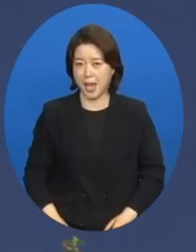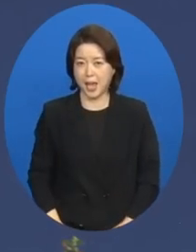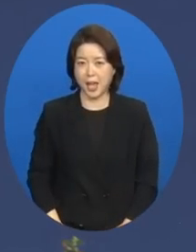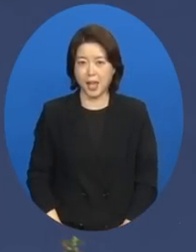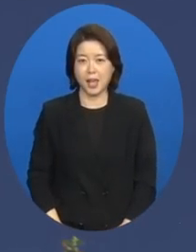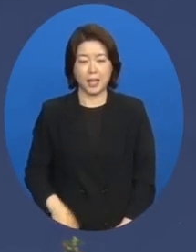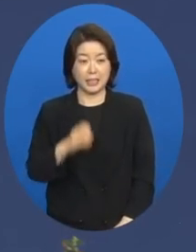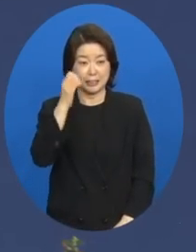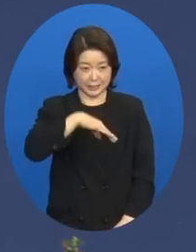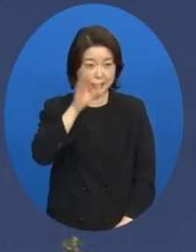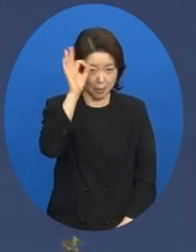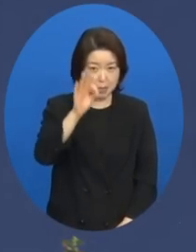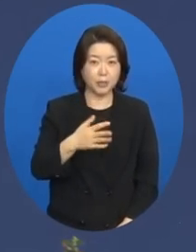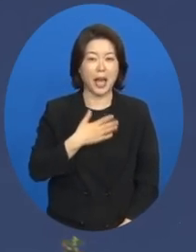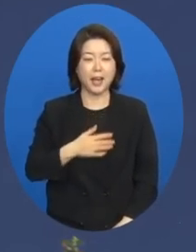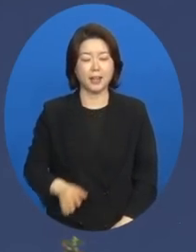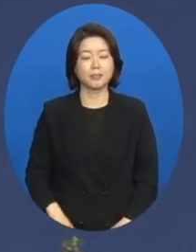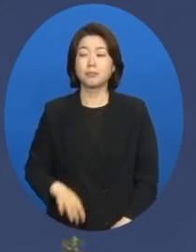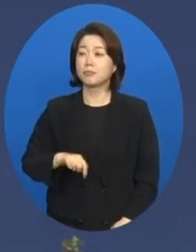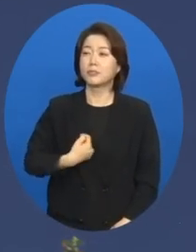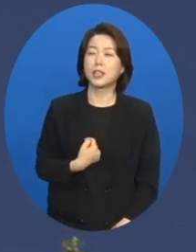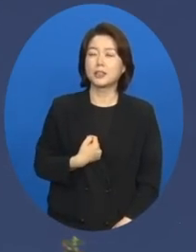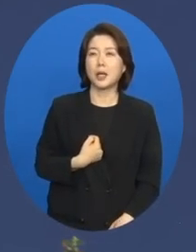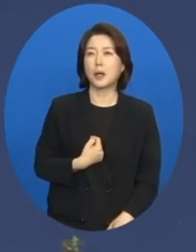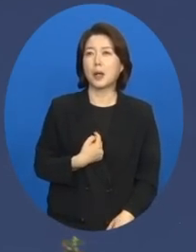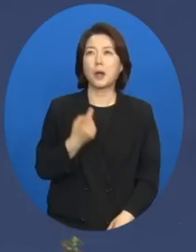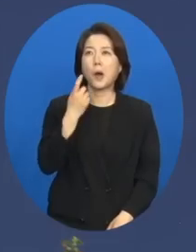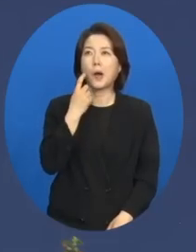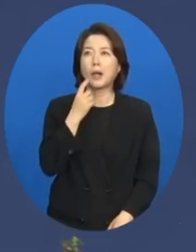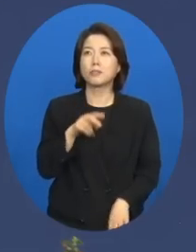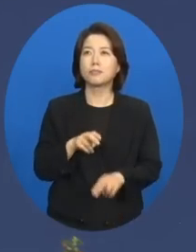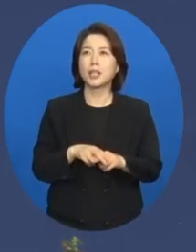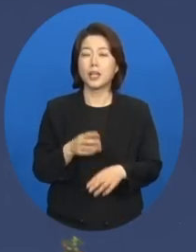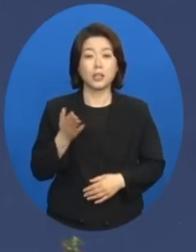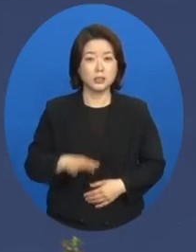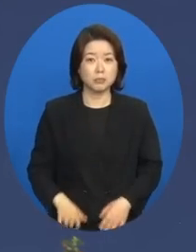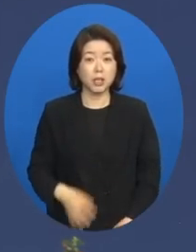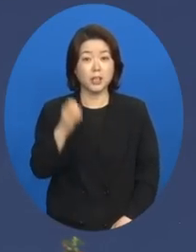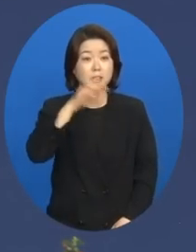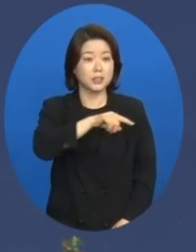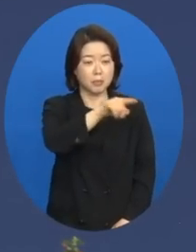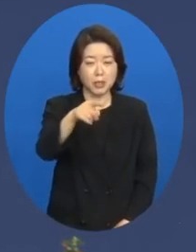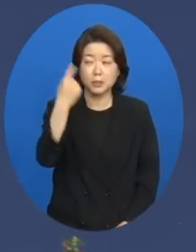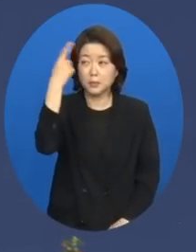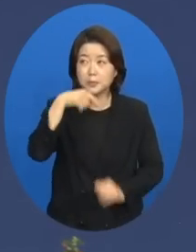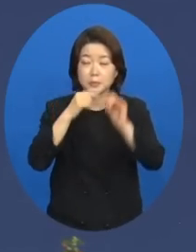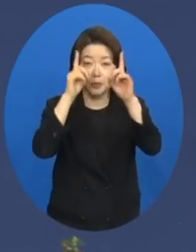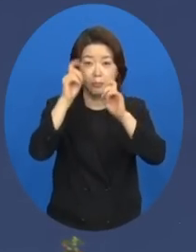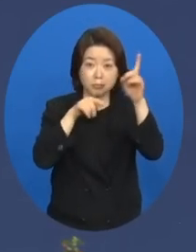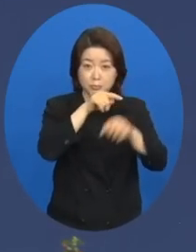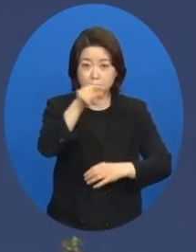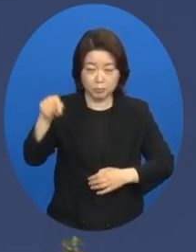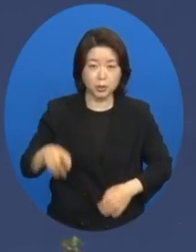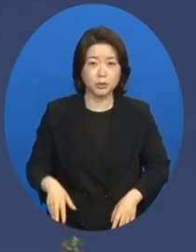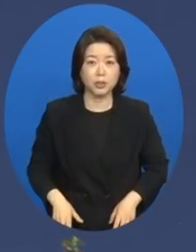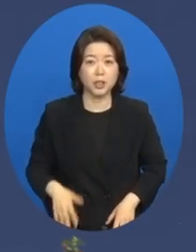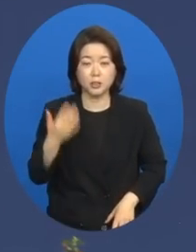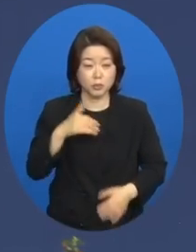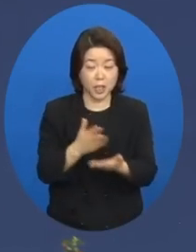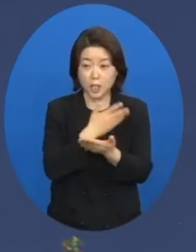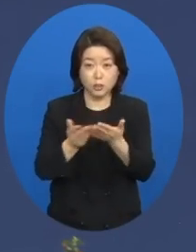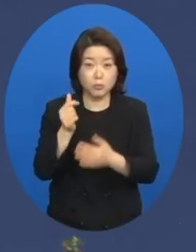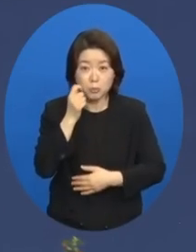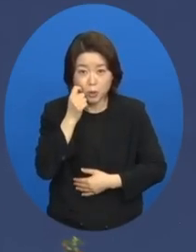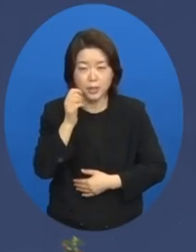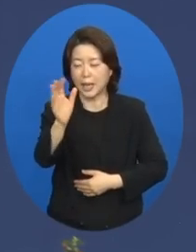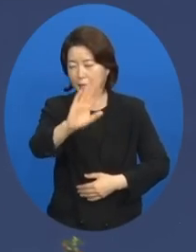이렇게 보면 그냥 봐도 자신은 아무리 위장하려고 해도 그냥 봐도 표정도요 그 누가 구분 못하는 것